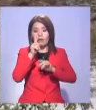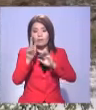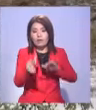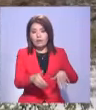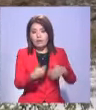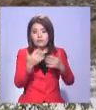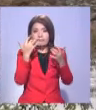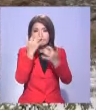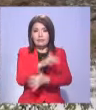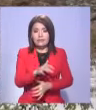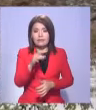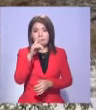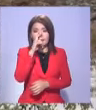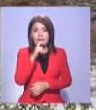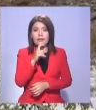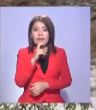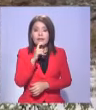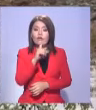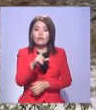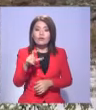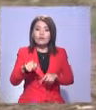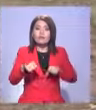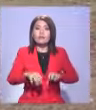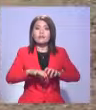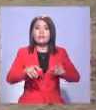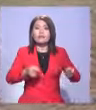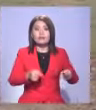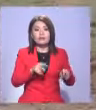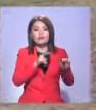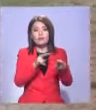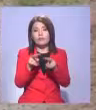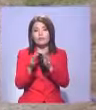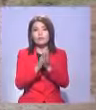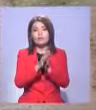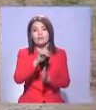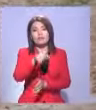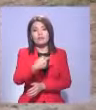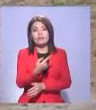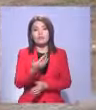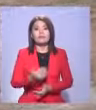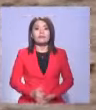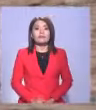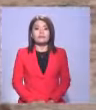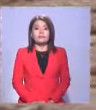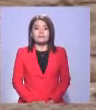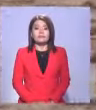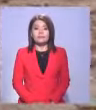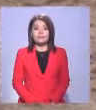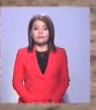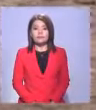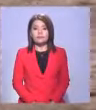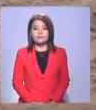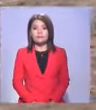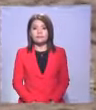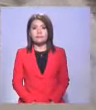көзге көрінбейтіні түсініксіз. Тұрғындар құзыретті органдардан бақылау жасауды талап етіп отыр. Айжан Қуаш, Жанайдар Рақымжанов,